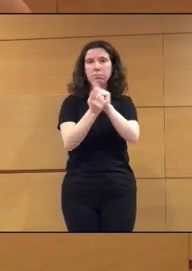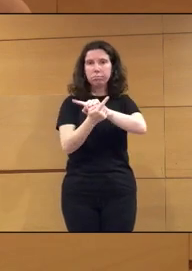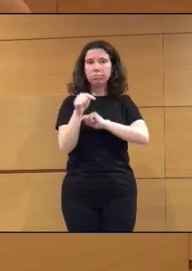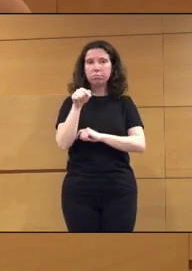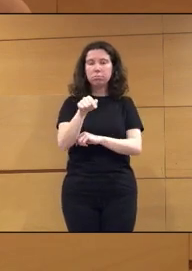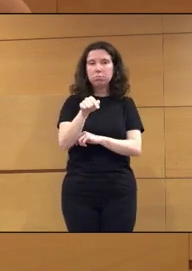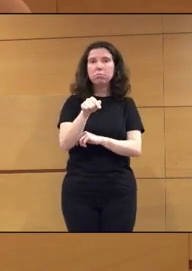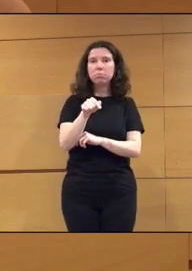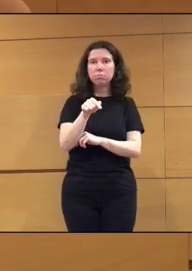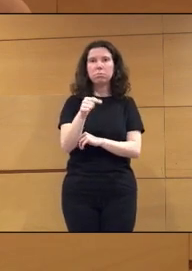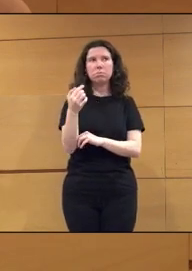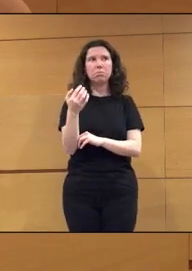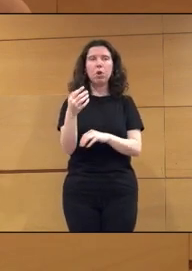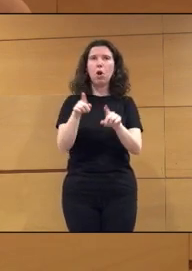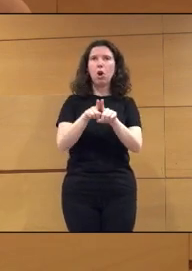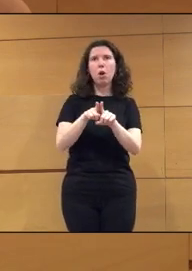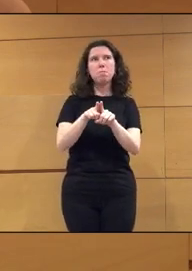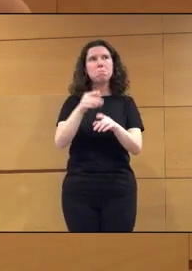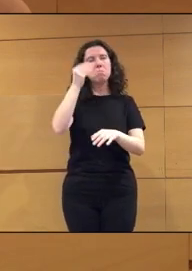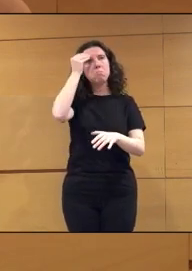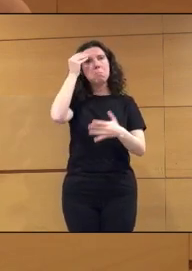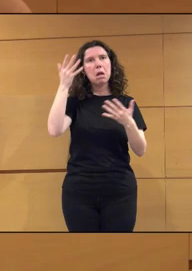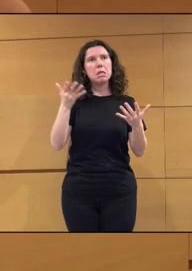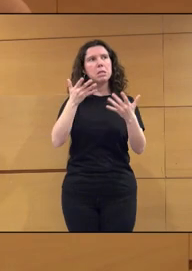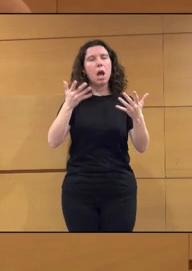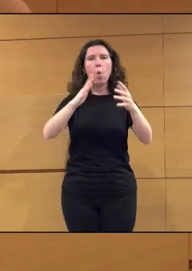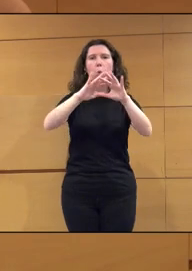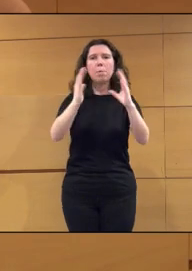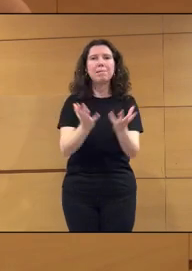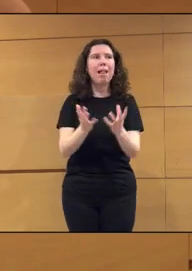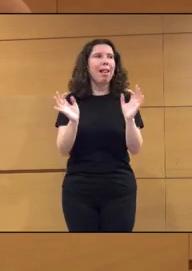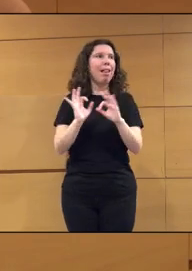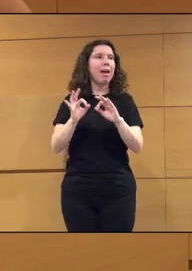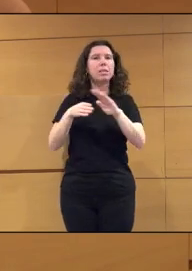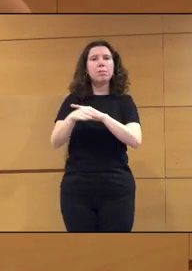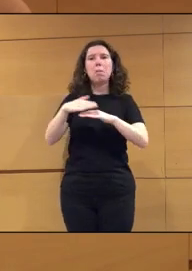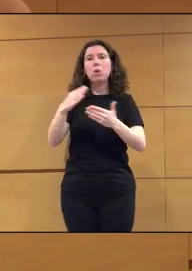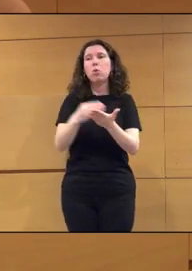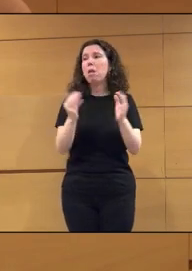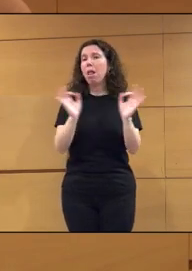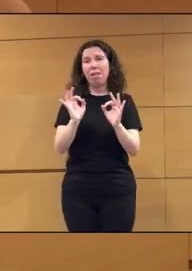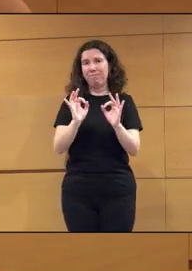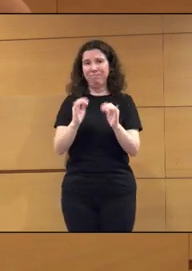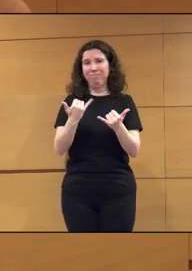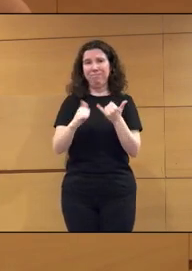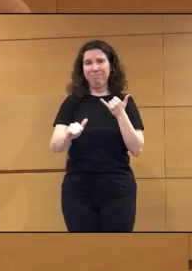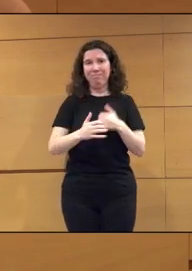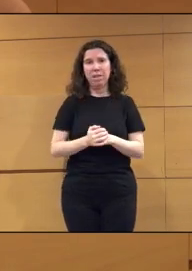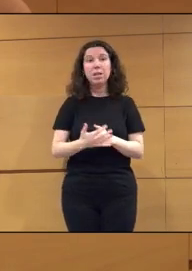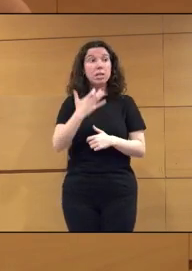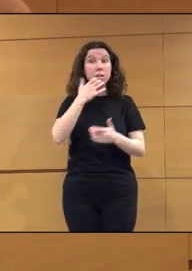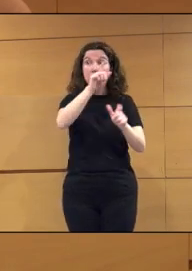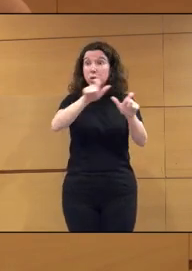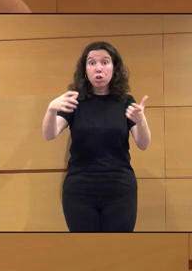per part del seu sentit, si la fem sense aquesta pretensió d'universalitat i d'accessibilitat per tothom. Si no se'n pot beneficiar a